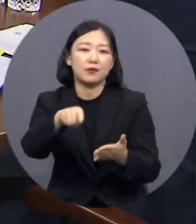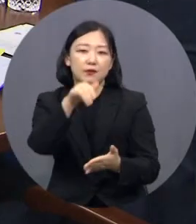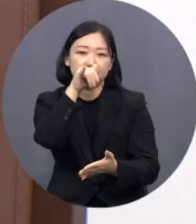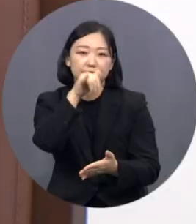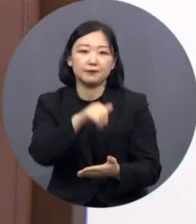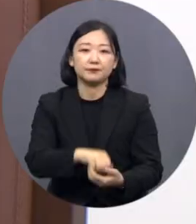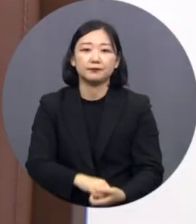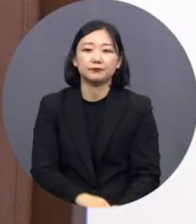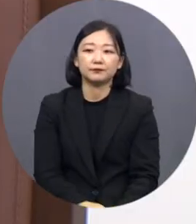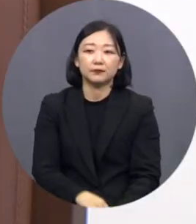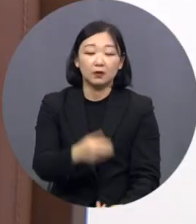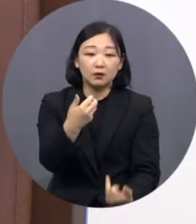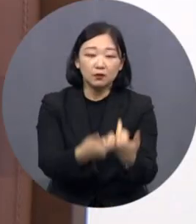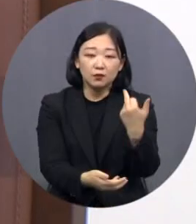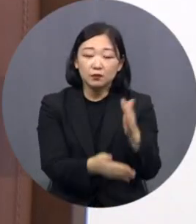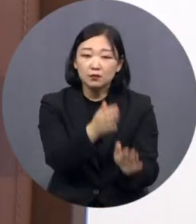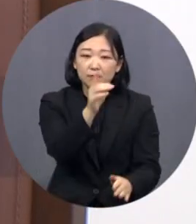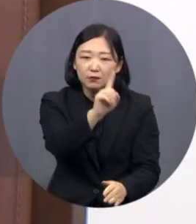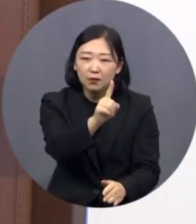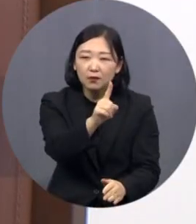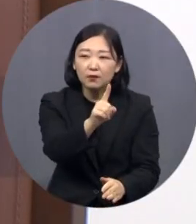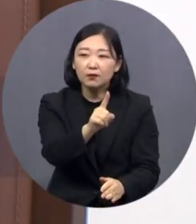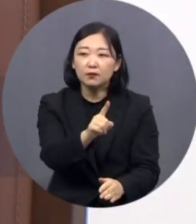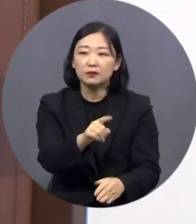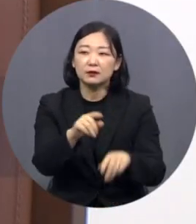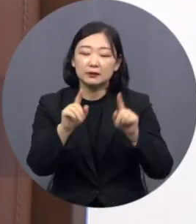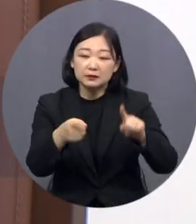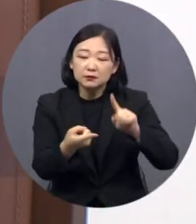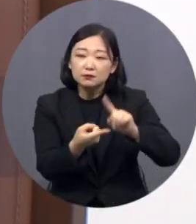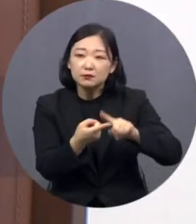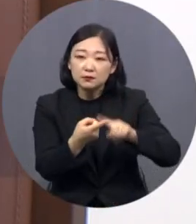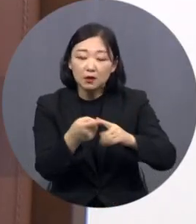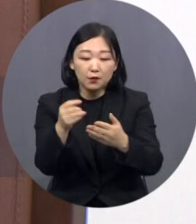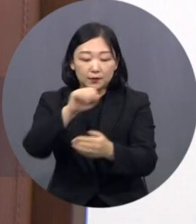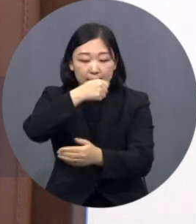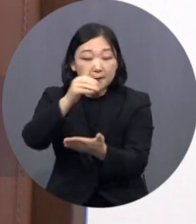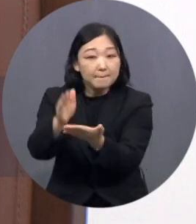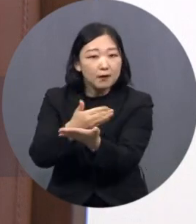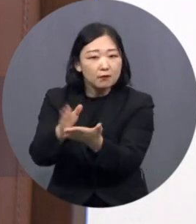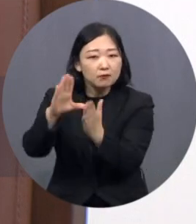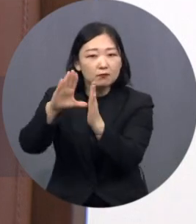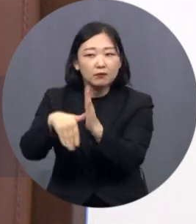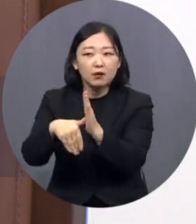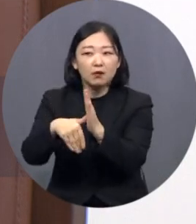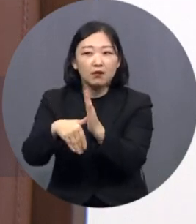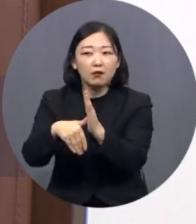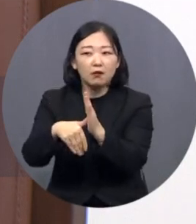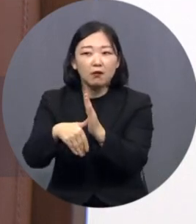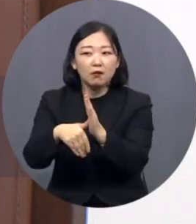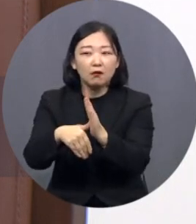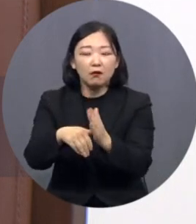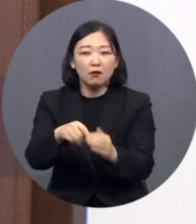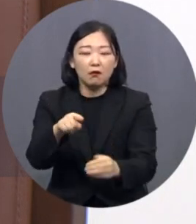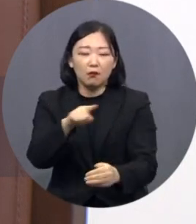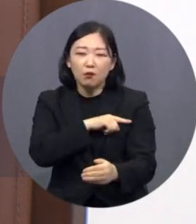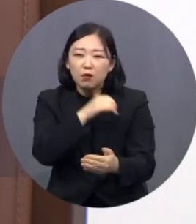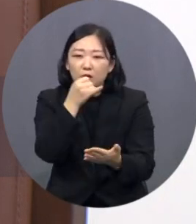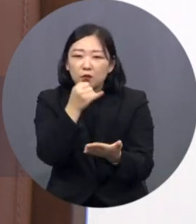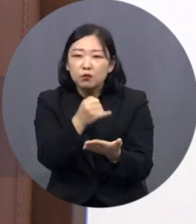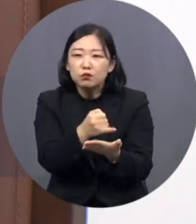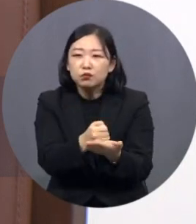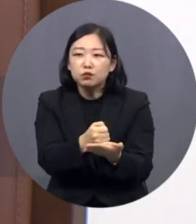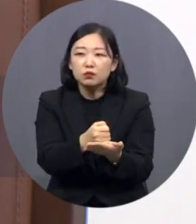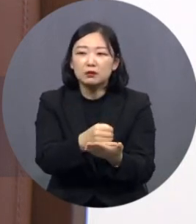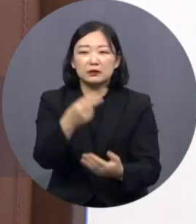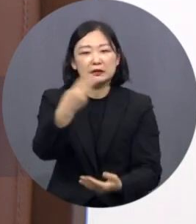겁니다. 서귀포시 같은 경우에는 지금 이 상태로 배분을 했을 때는 최소 2,000억에서